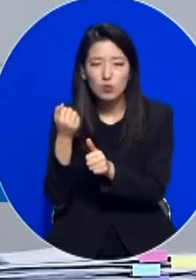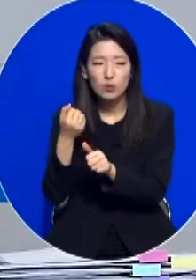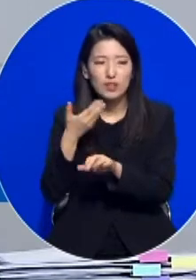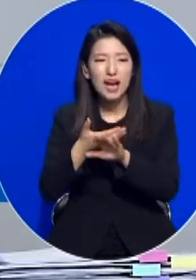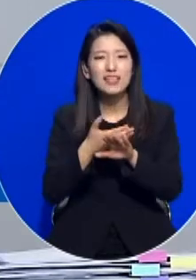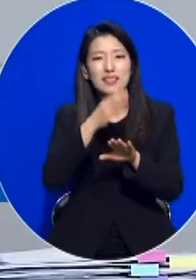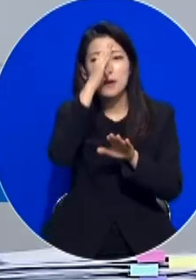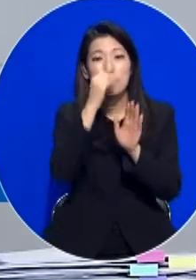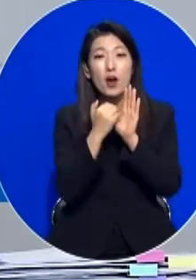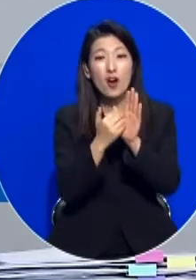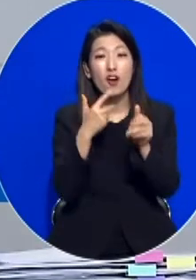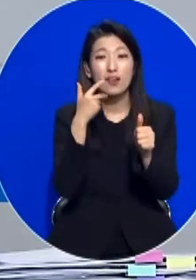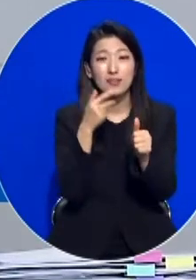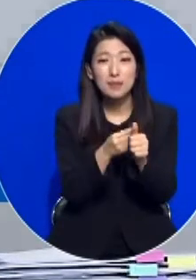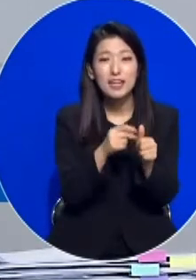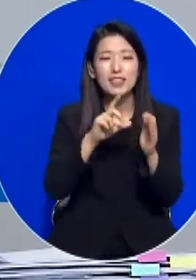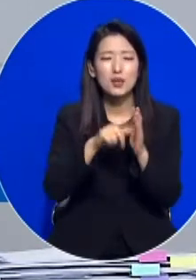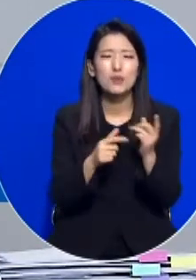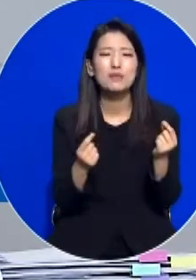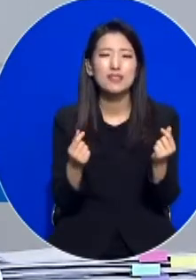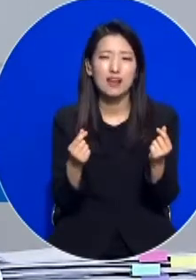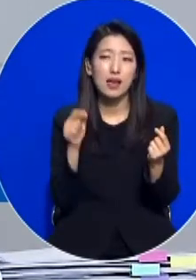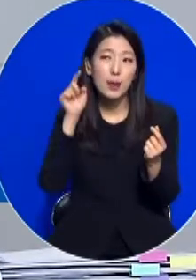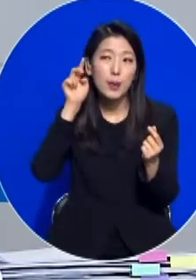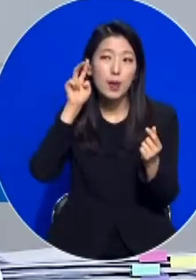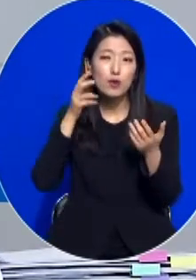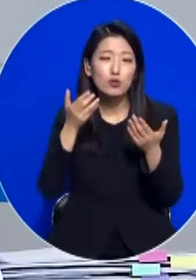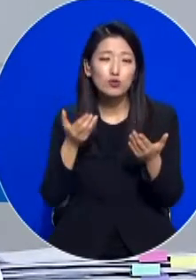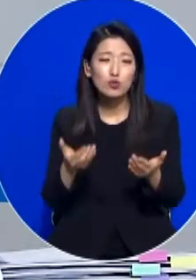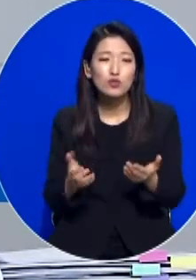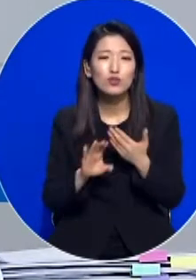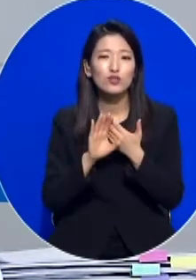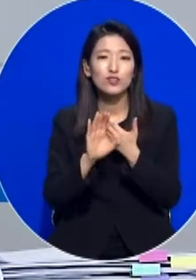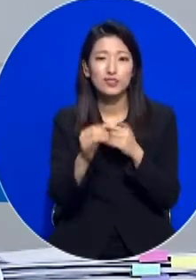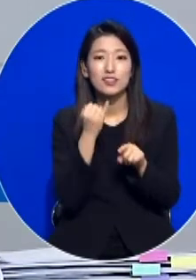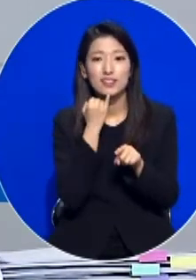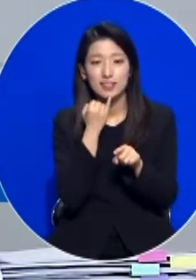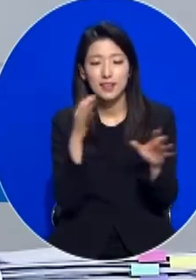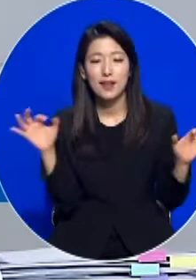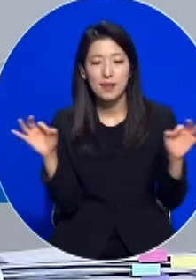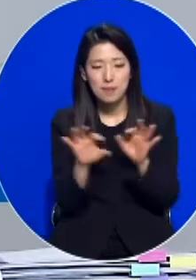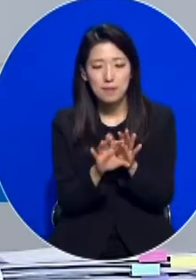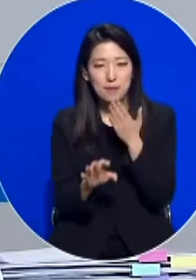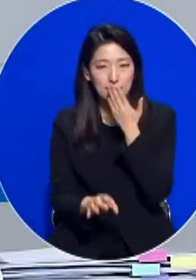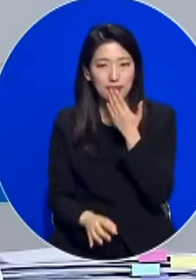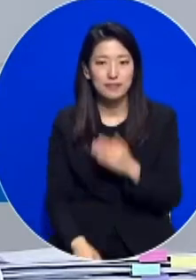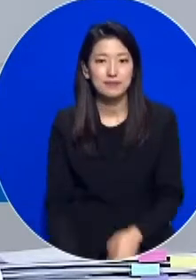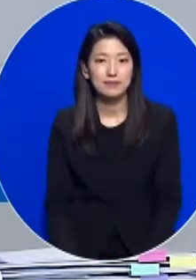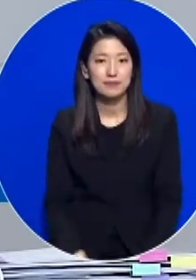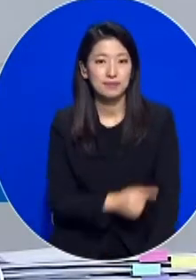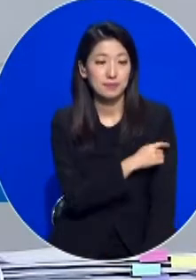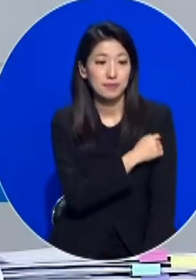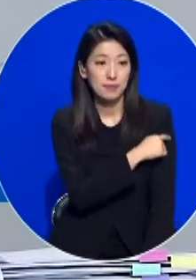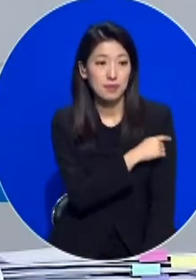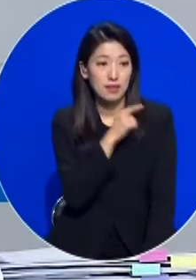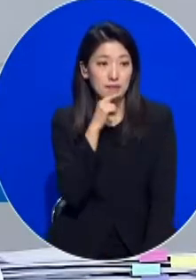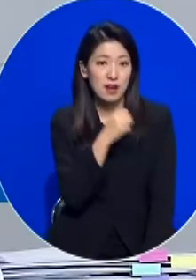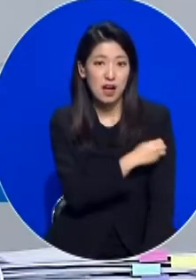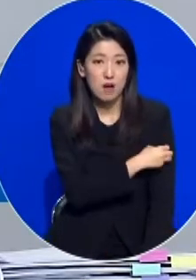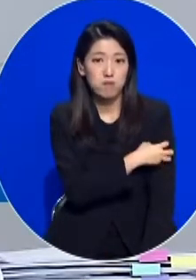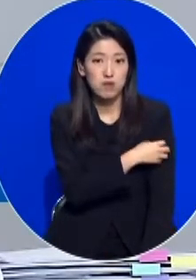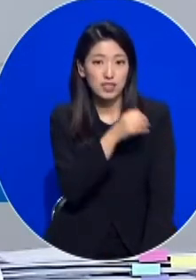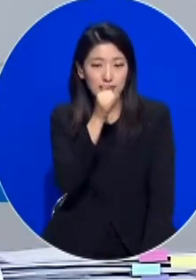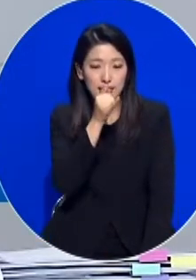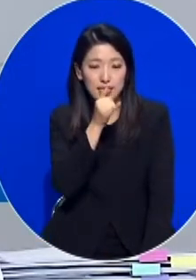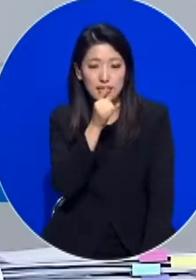반응은 대부분 수일 내에 증상이 사라지게 됩니다. 접종 부위의 통증이나 붓기는 차가운 수건을 접종